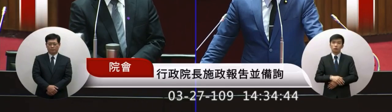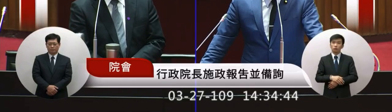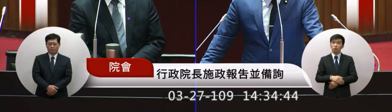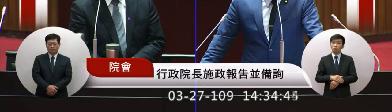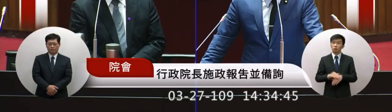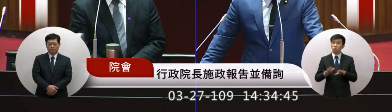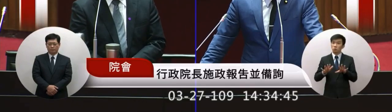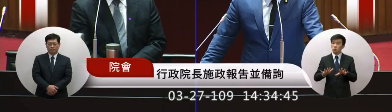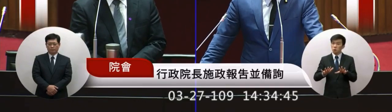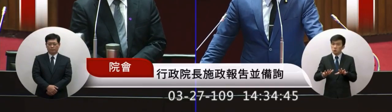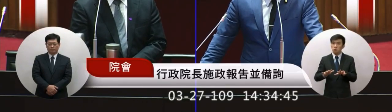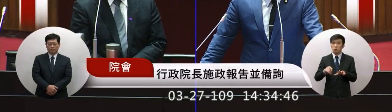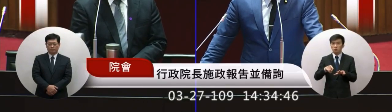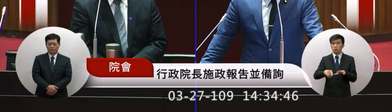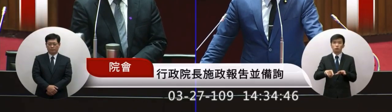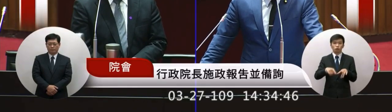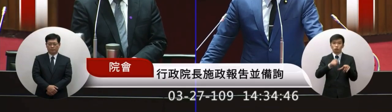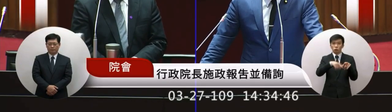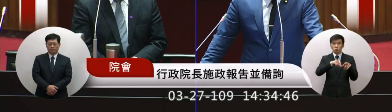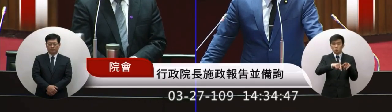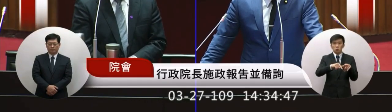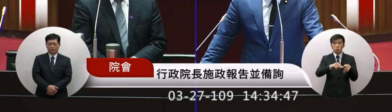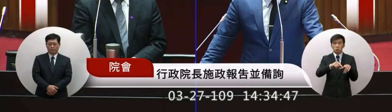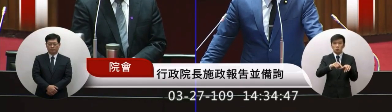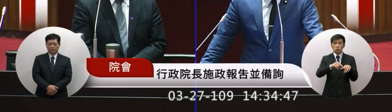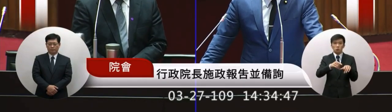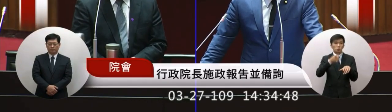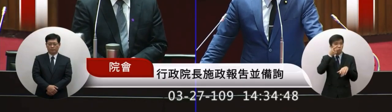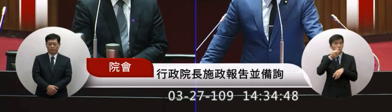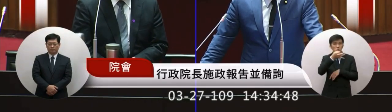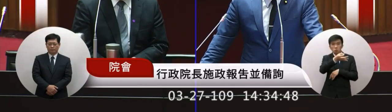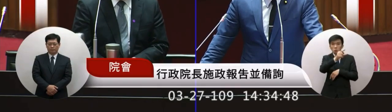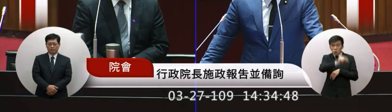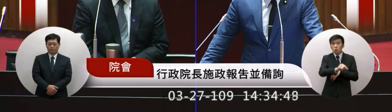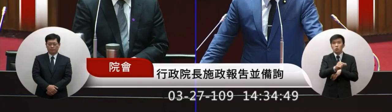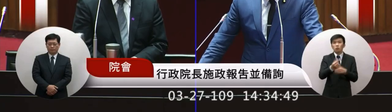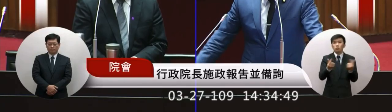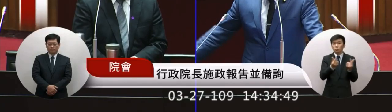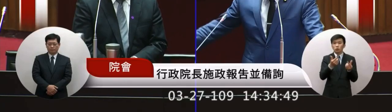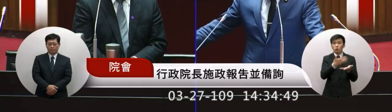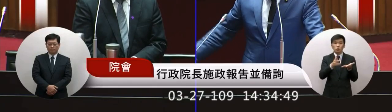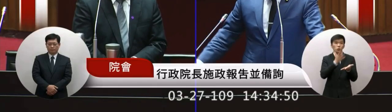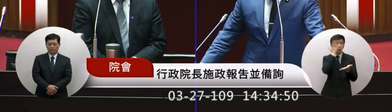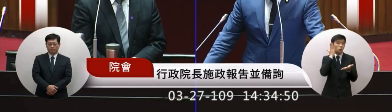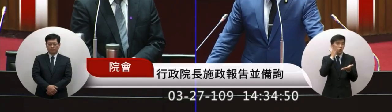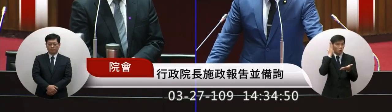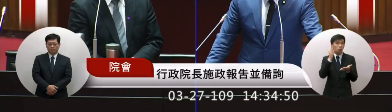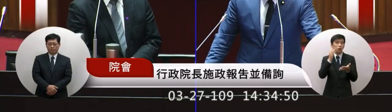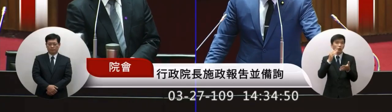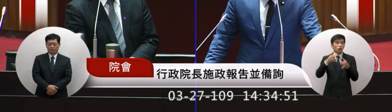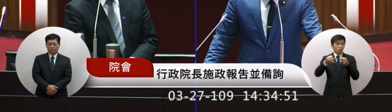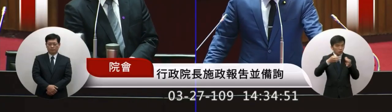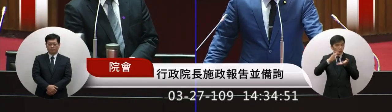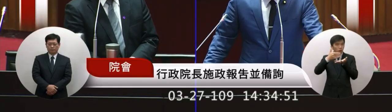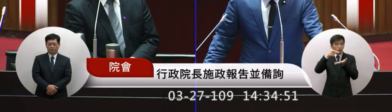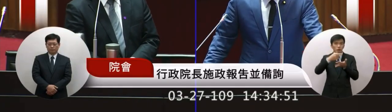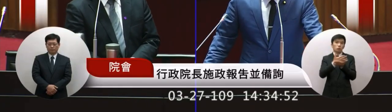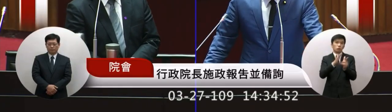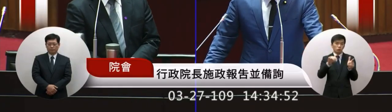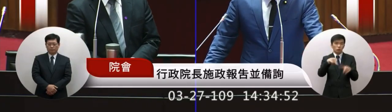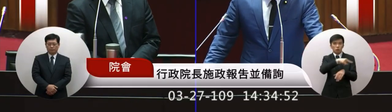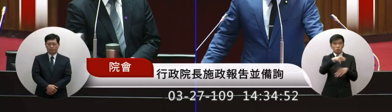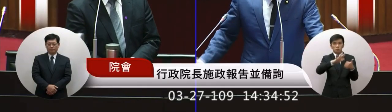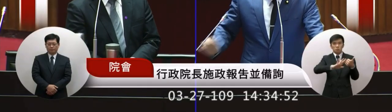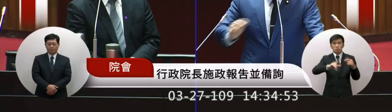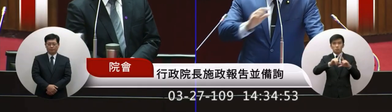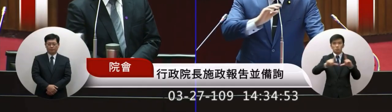行业是现在疫情最直接冲击的批发零售业跟餐饮住宿业。我们下一页。那这